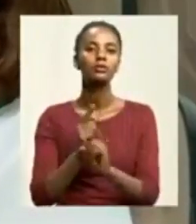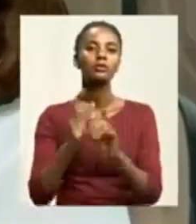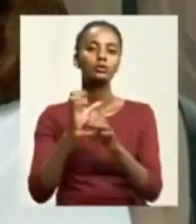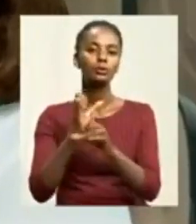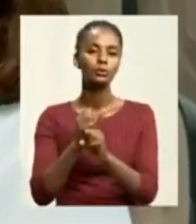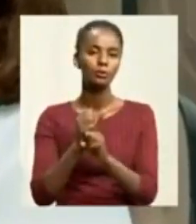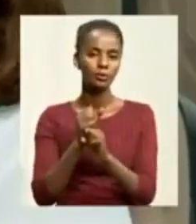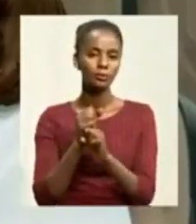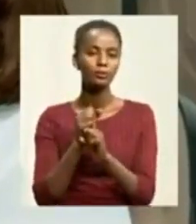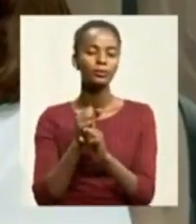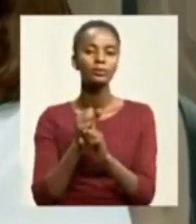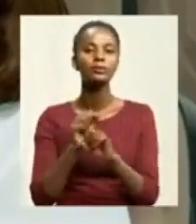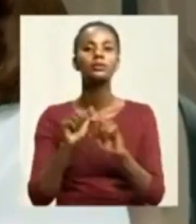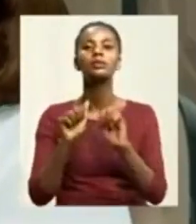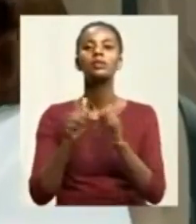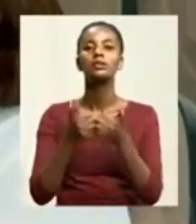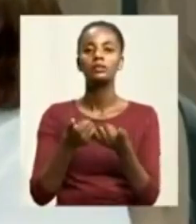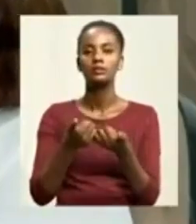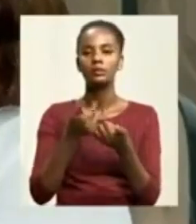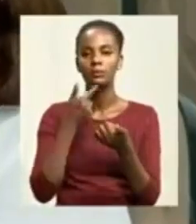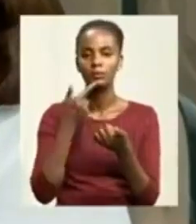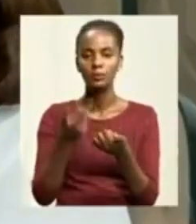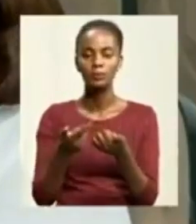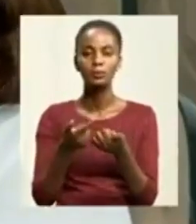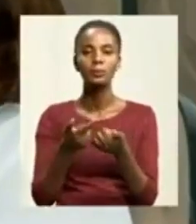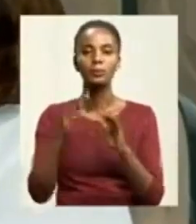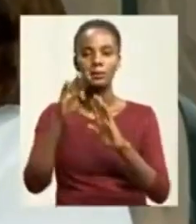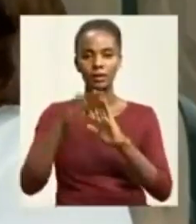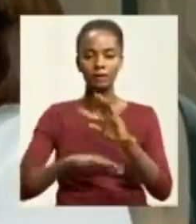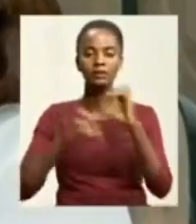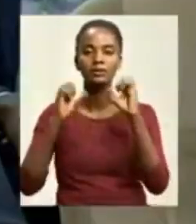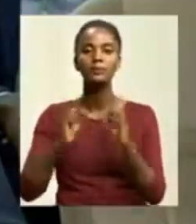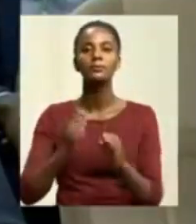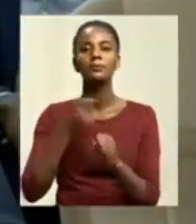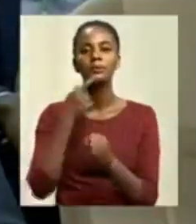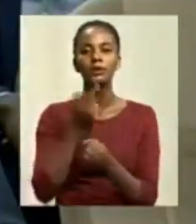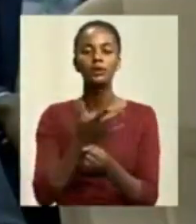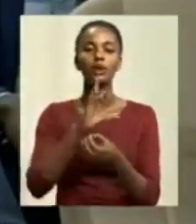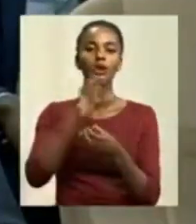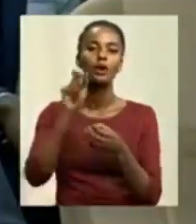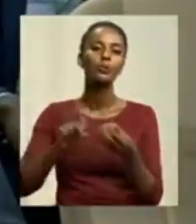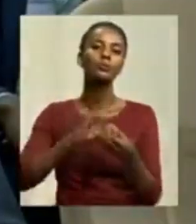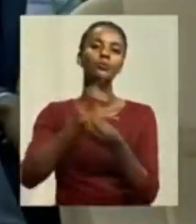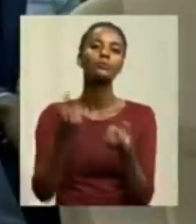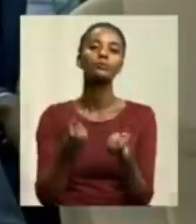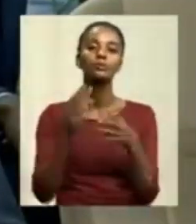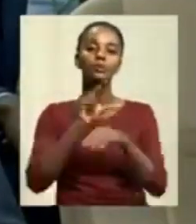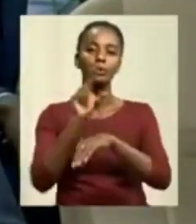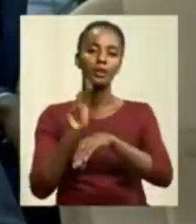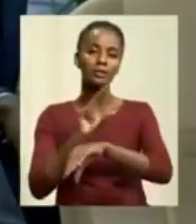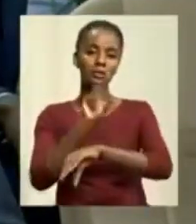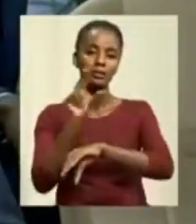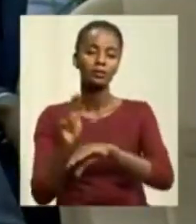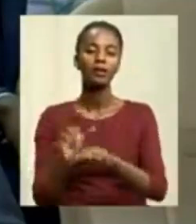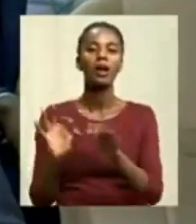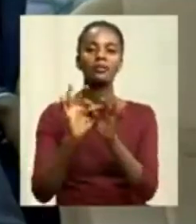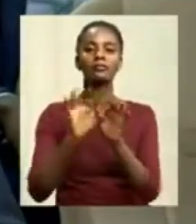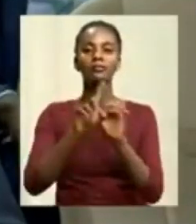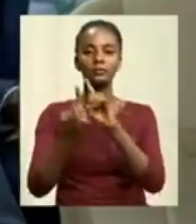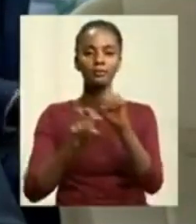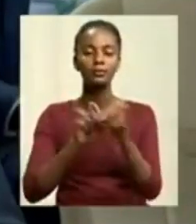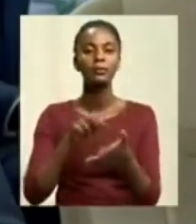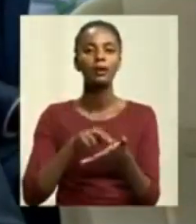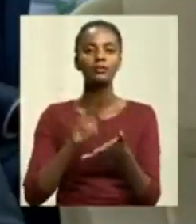ታይቶ እንዴት ነው የእነሱን ስጋትን መቀነስ የምንችለው የሚል ነገር ነው። ደቡብ ክልል በርካታ ብሔርና ብሔረሰቦች የአደረጃጀት